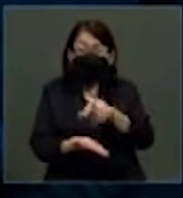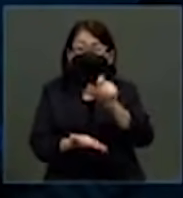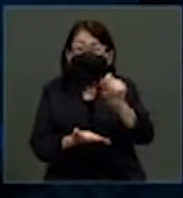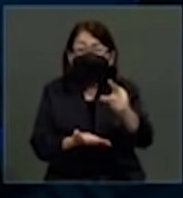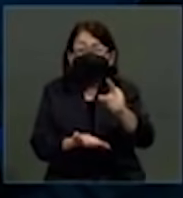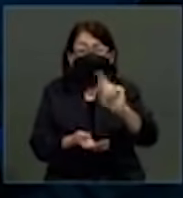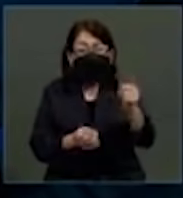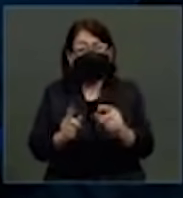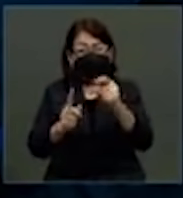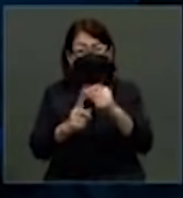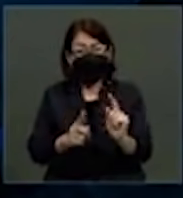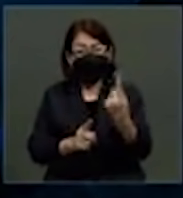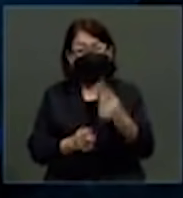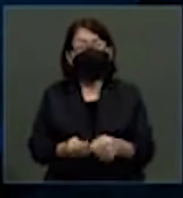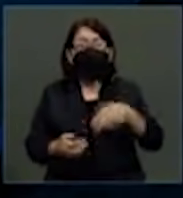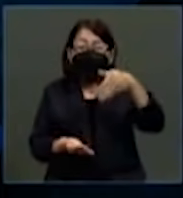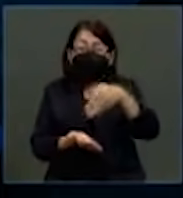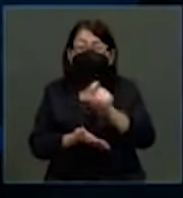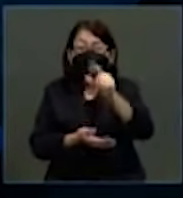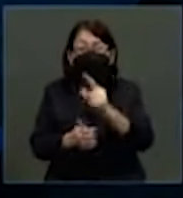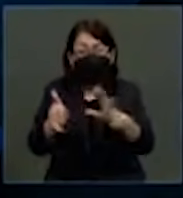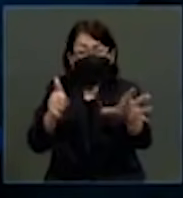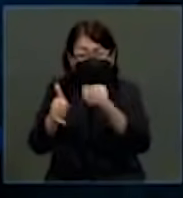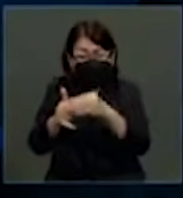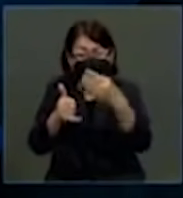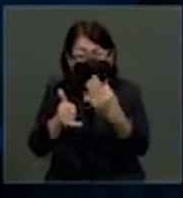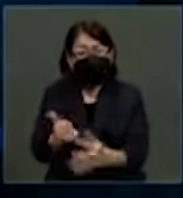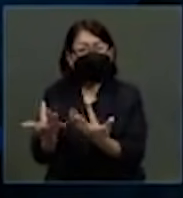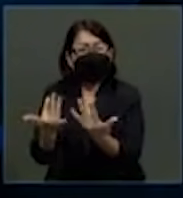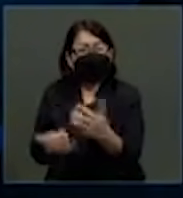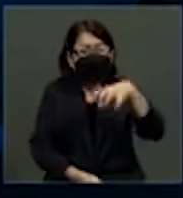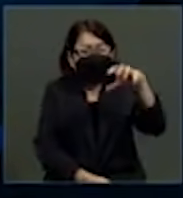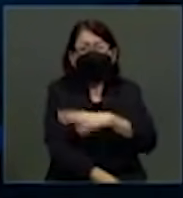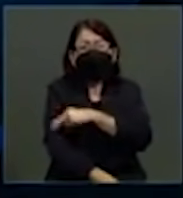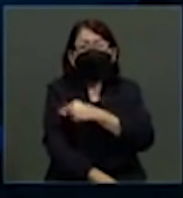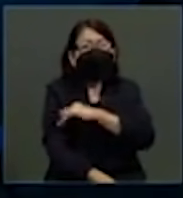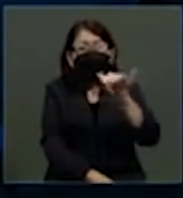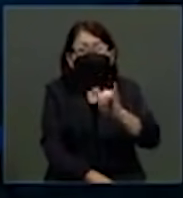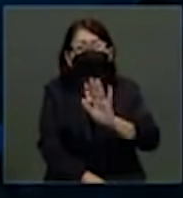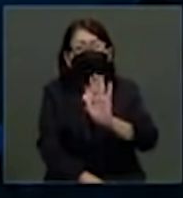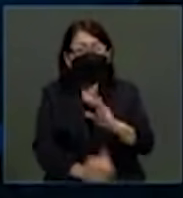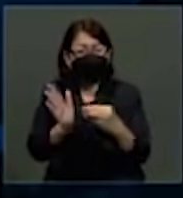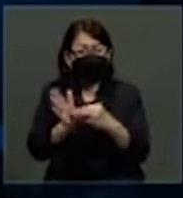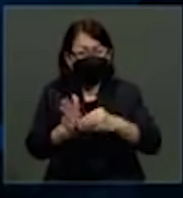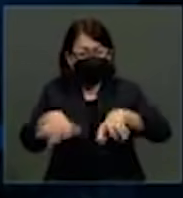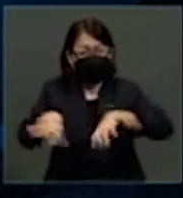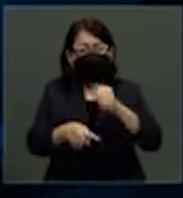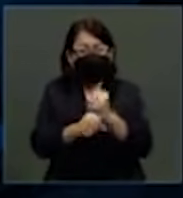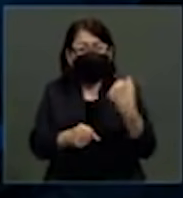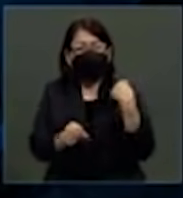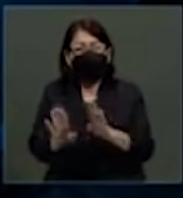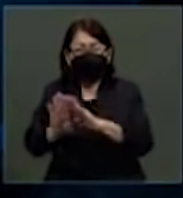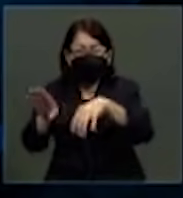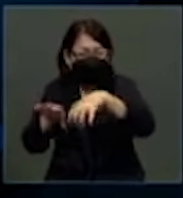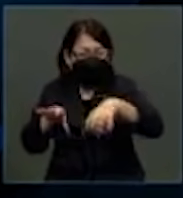มายว่าด้วยโรคติดต่อศูนย์พักคอยรอการส่งตัวศูนย์พักคอยนี้เป็นศัพท์เฉพาะที่จะเกิดขึ้น